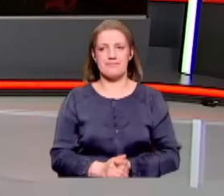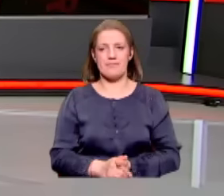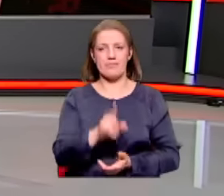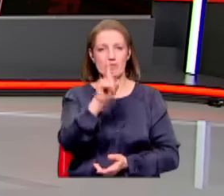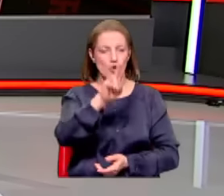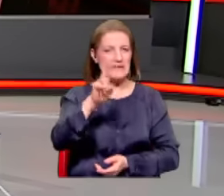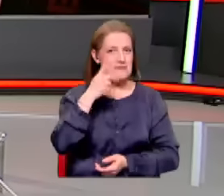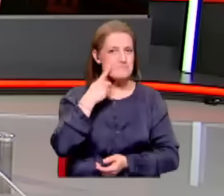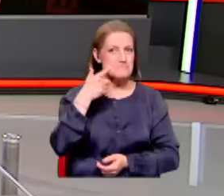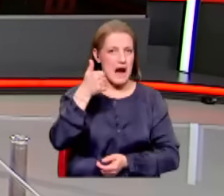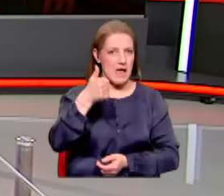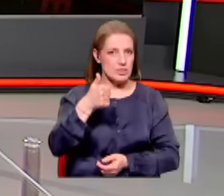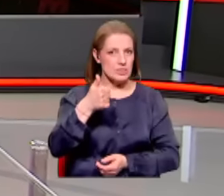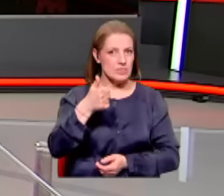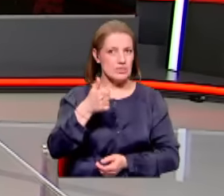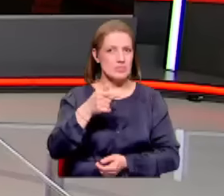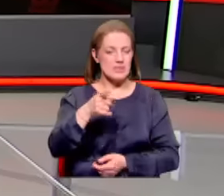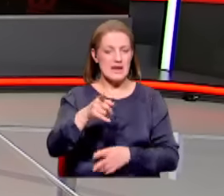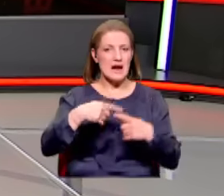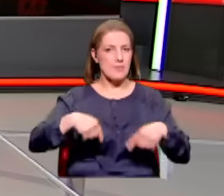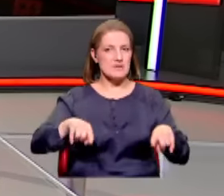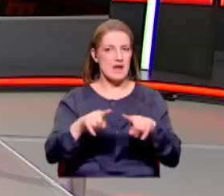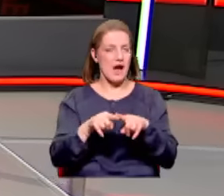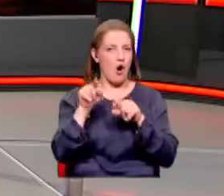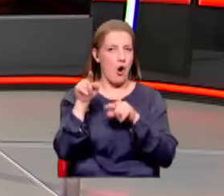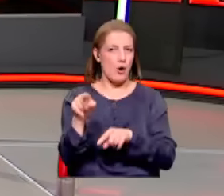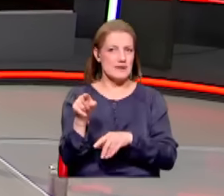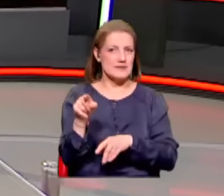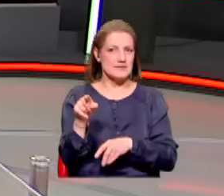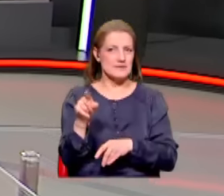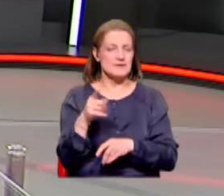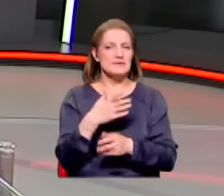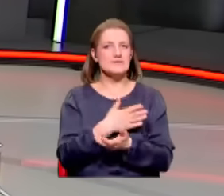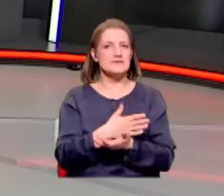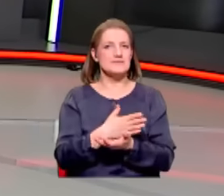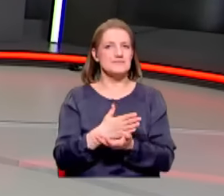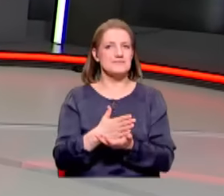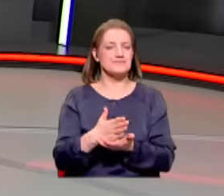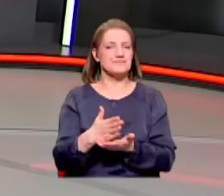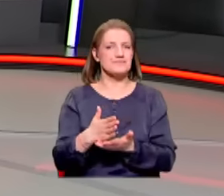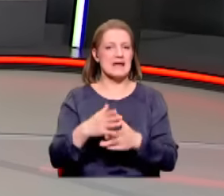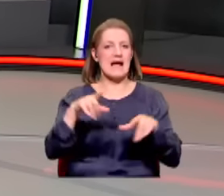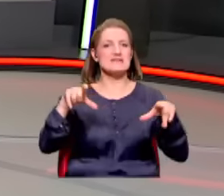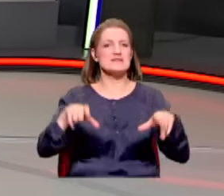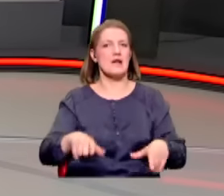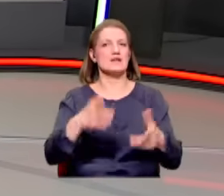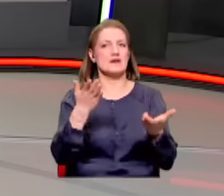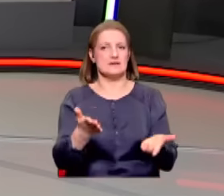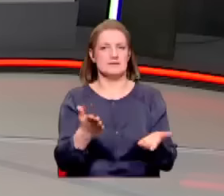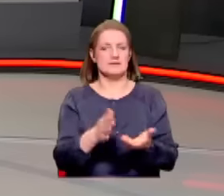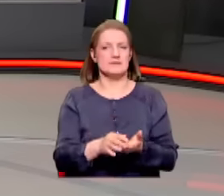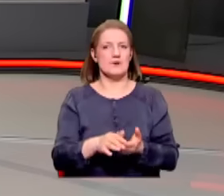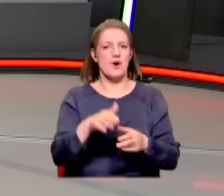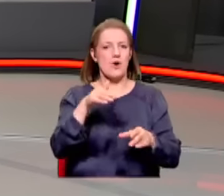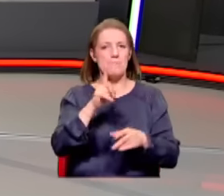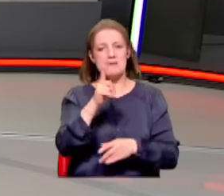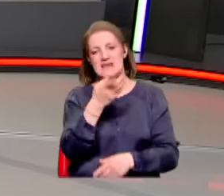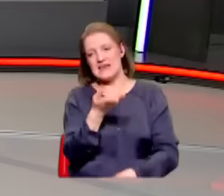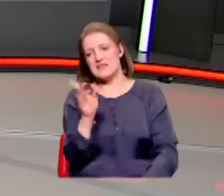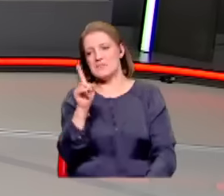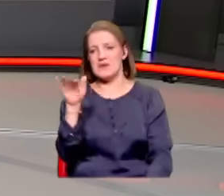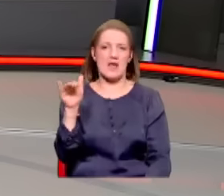17 bakan bu arada kabine orada sürekli sahadaydılar. Biri gitti,